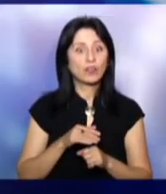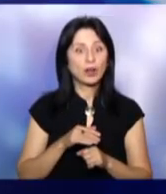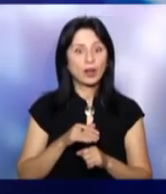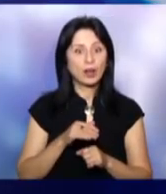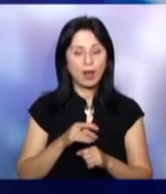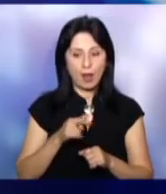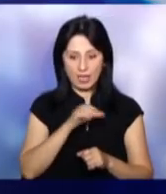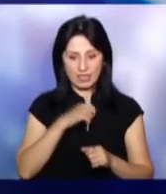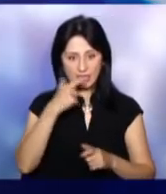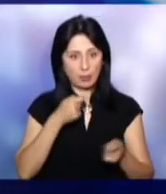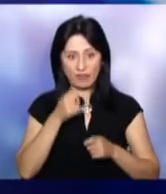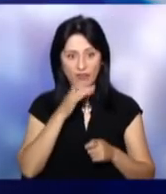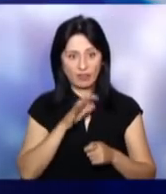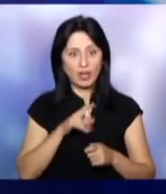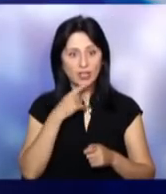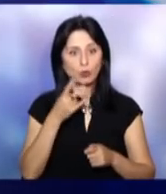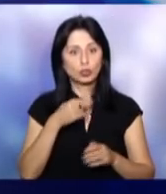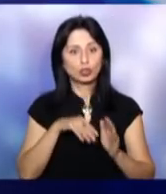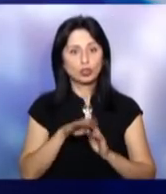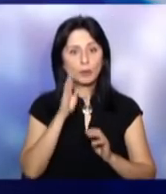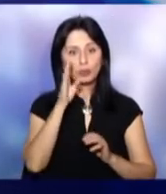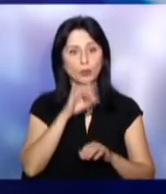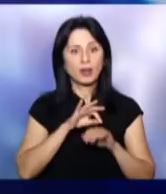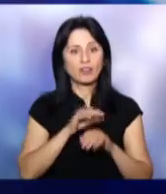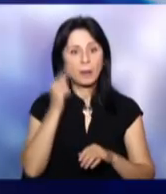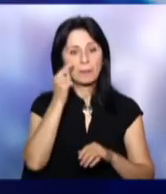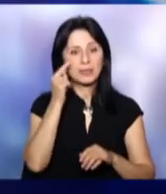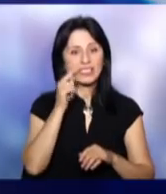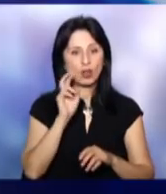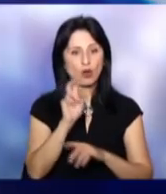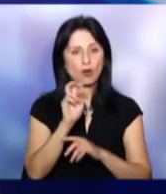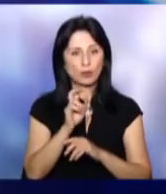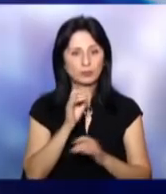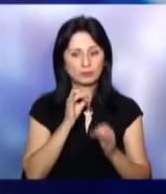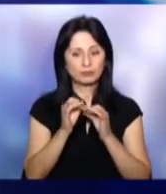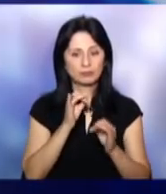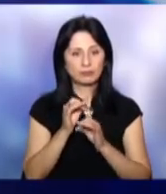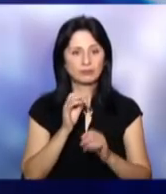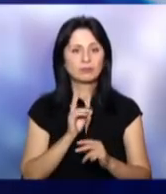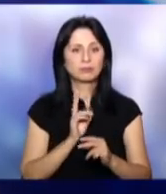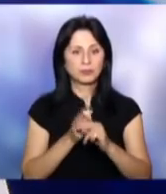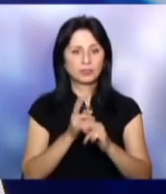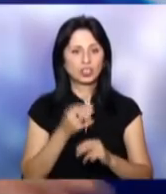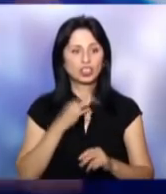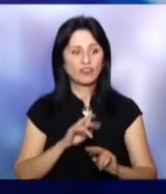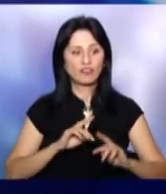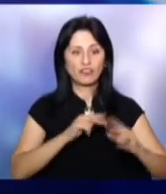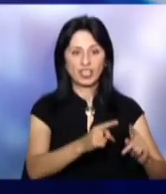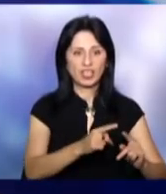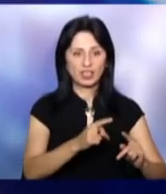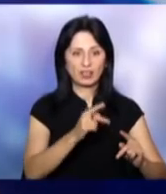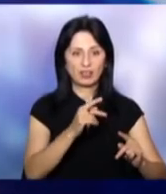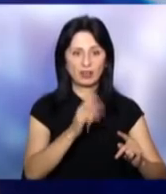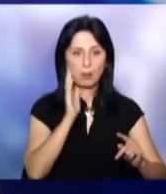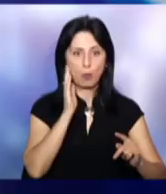მაინც ვერ თოკავს, მაშინ რა თქმა უნდა ჯობს მშობელმა გაიაროს ფსიქოთერაპია იმისთვის, რომ პრევენცია აღმოჩნდეს ეს შვილებში.